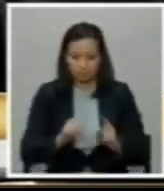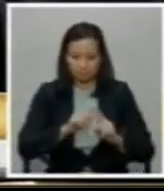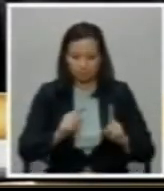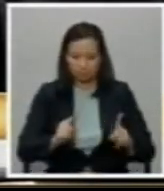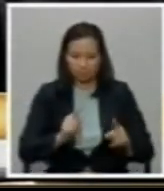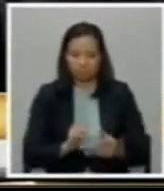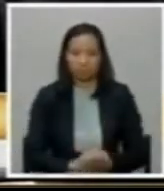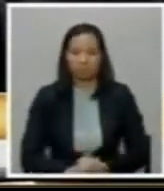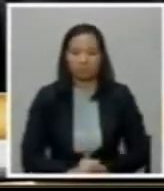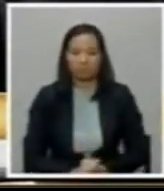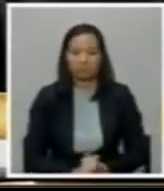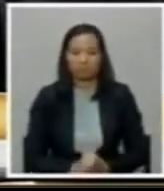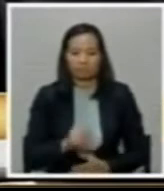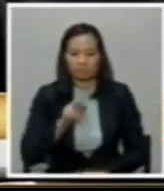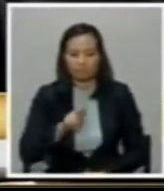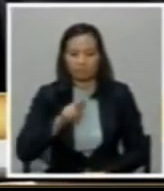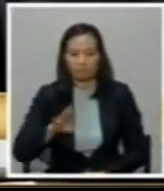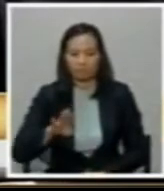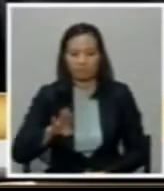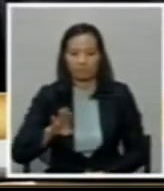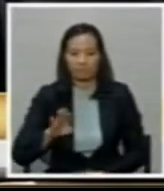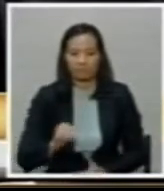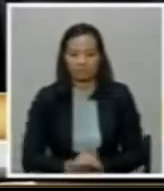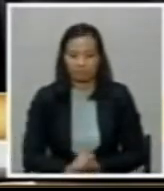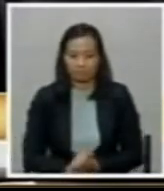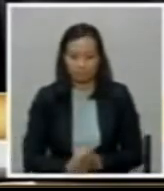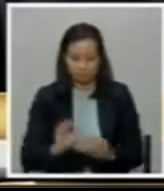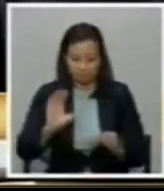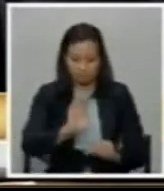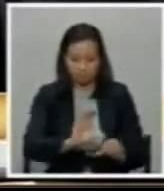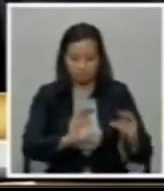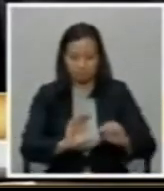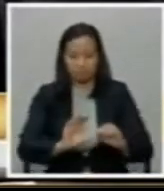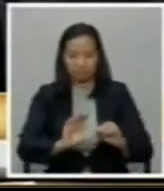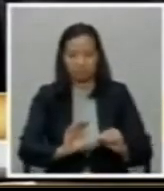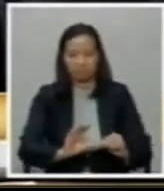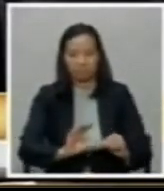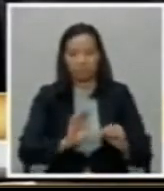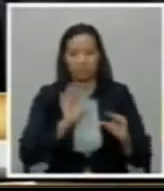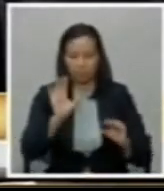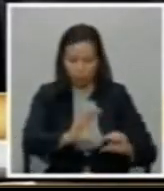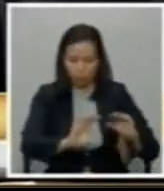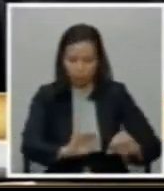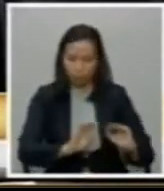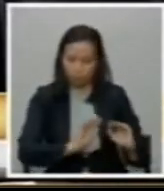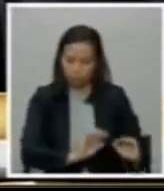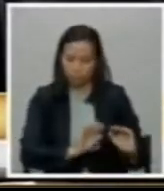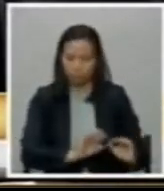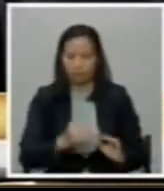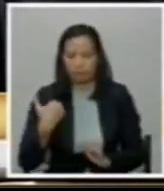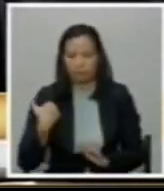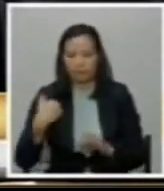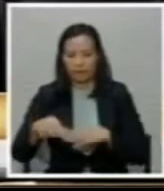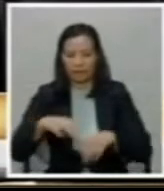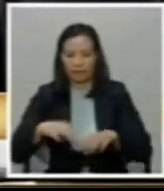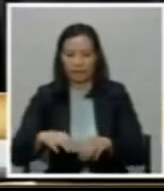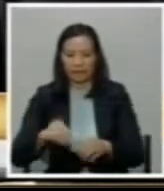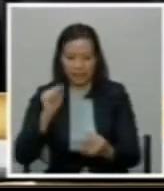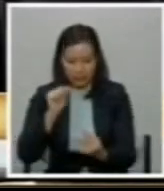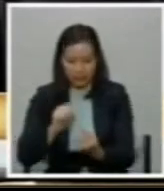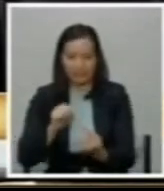ล้วเนี่ยระบบกองทุนสำรองเลี้ยงชีพขณะนี้เนี่ยก็ดีอยู่แล้วก็น่าจะจัดตรงนี้แล้วก็ม